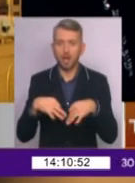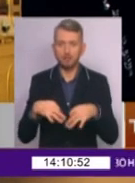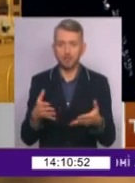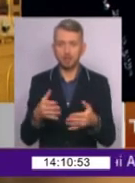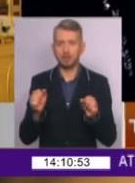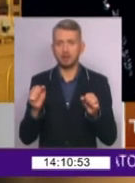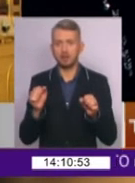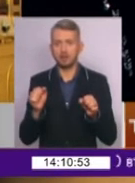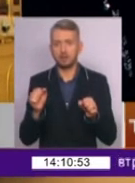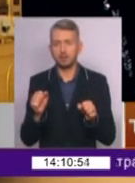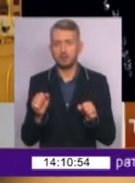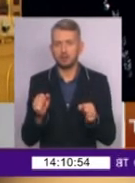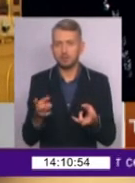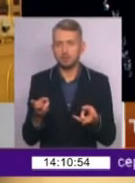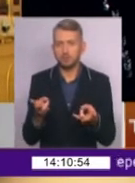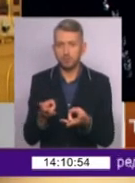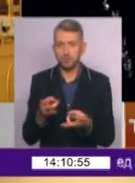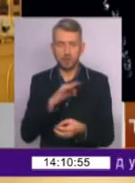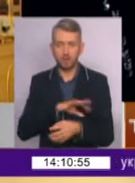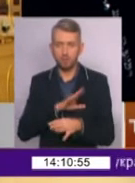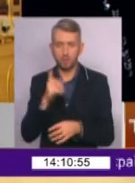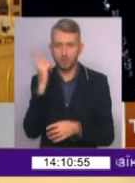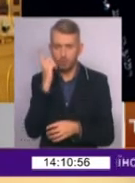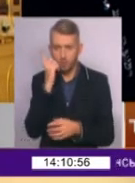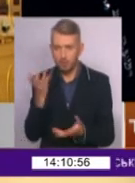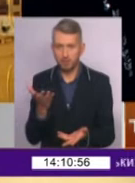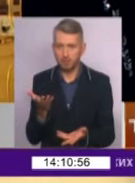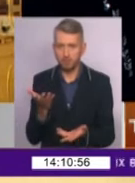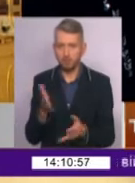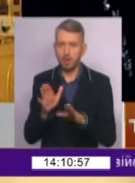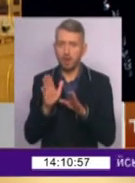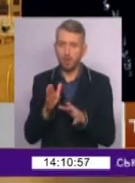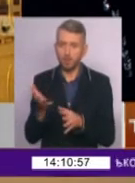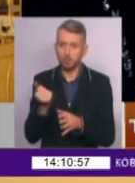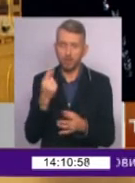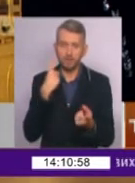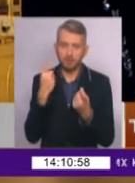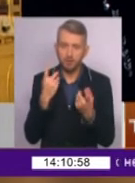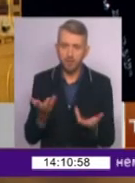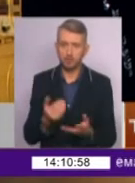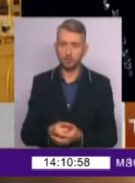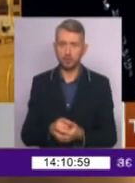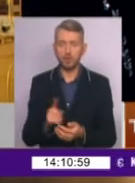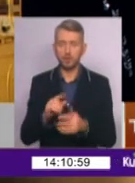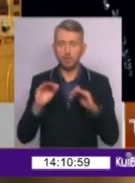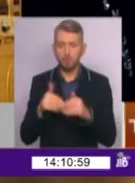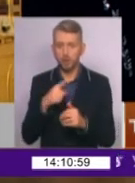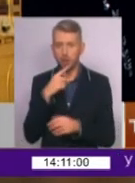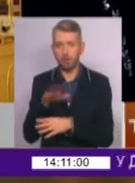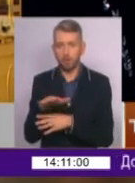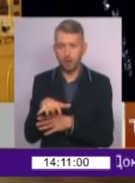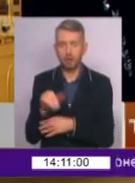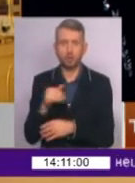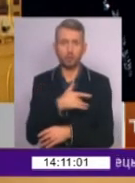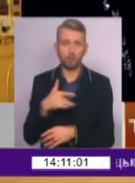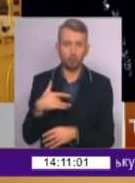можно не пользоваться мобильными телефонами, только принять информацию, чтобы меньше болтали, и